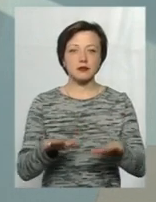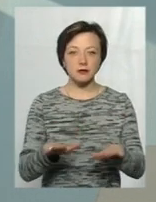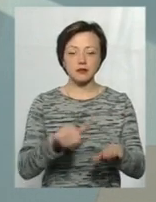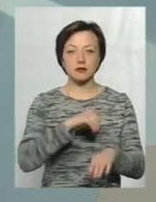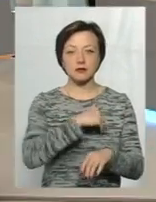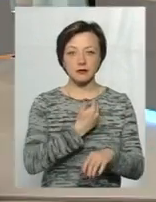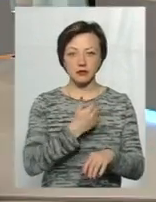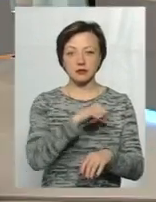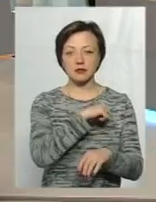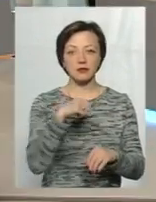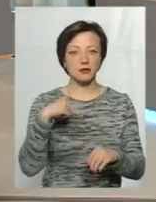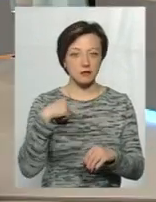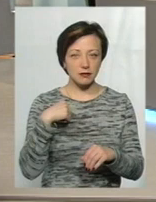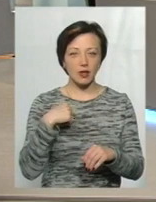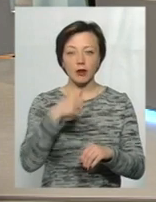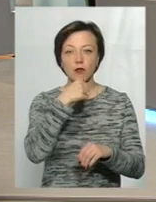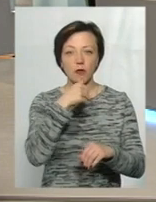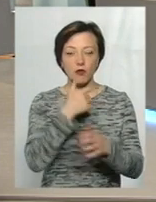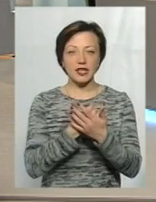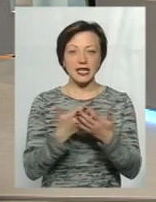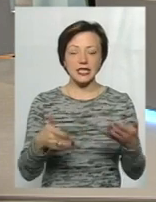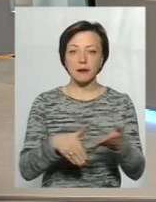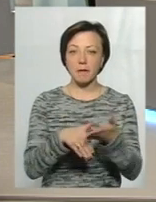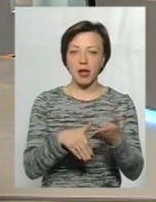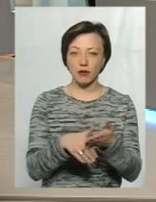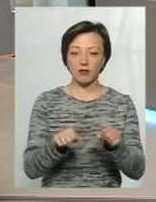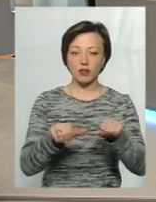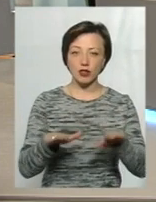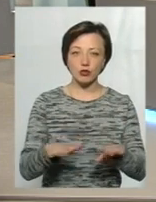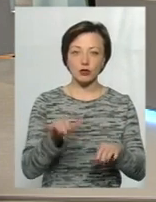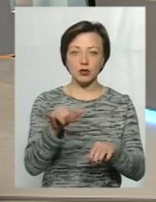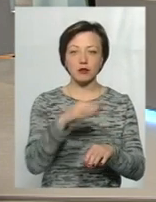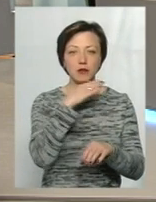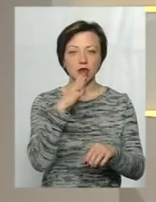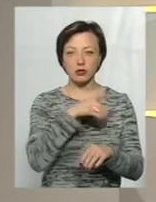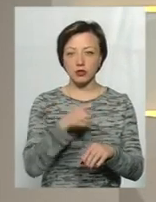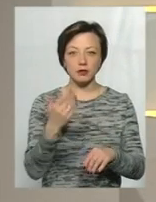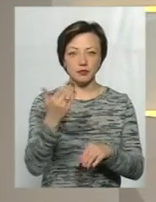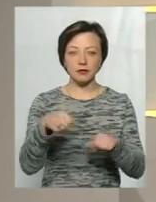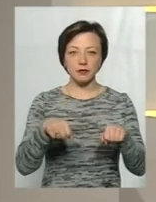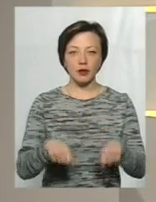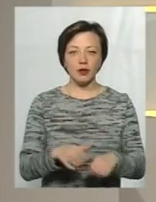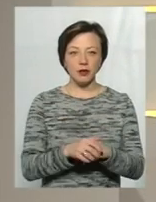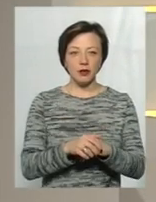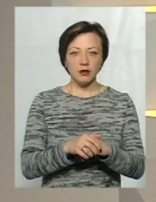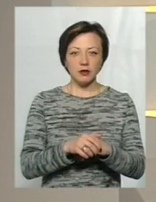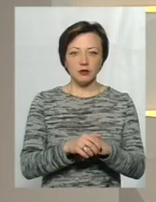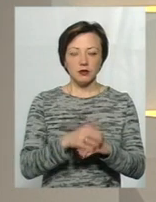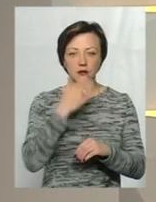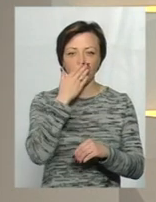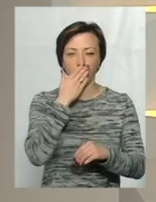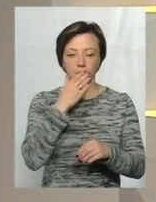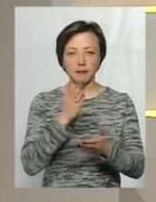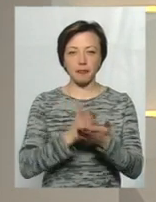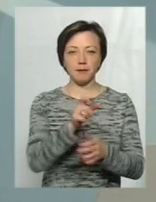хоче самостійно десь випробовувати різні методи, і вона вирішує, що в неї багато часу, це її право, розумієте? Є люди,